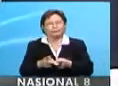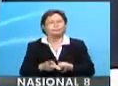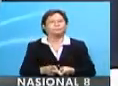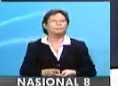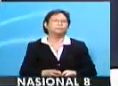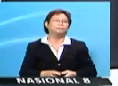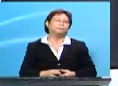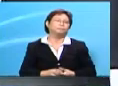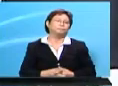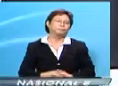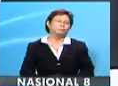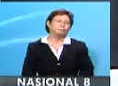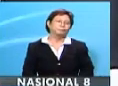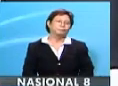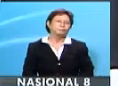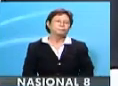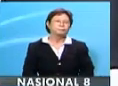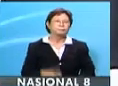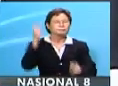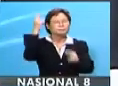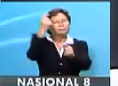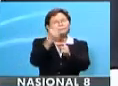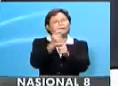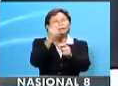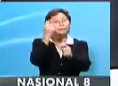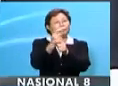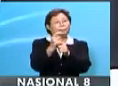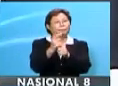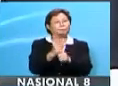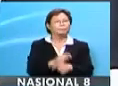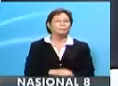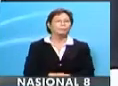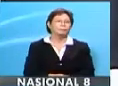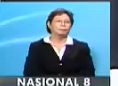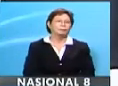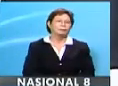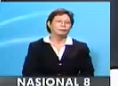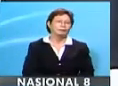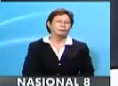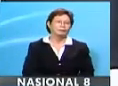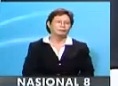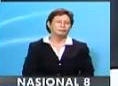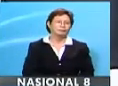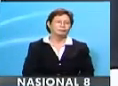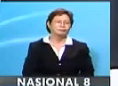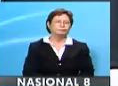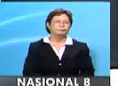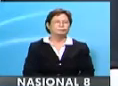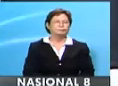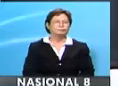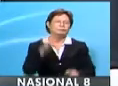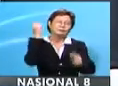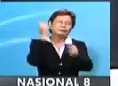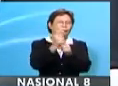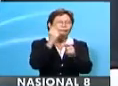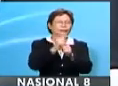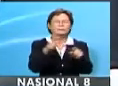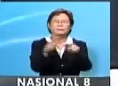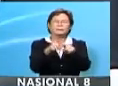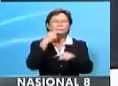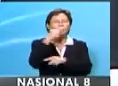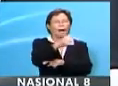daerah ditetapkan akan di teruskan sebagaimana arahan